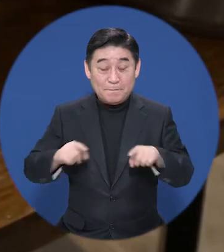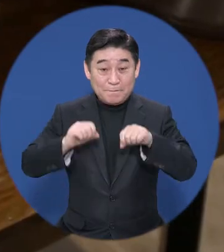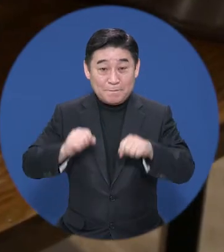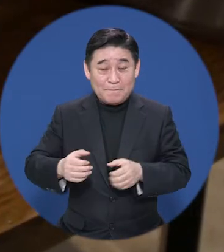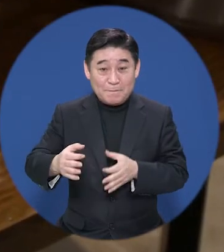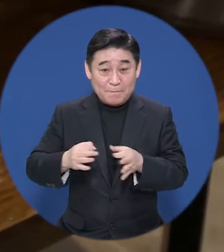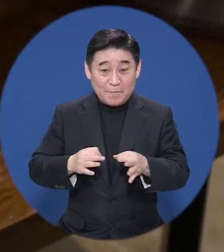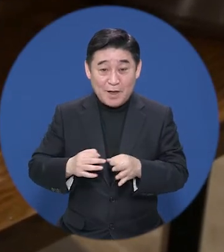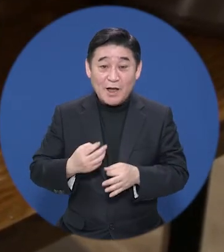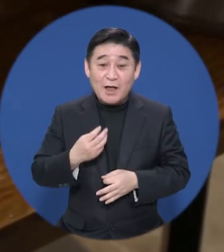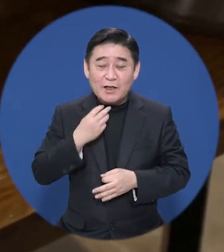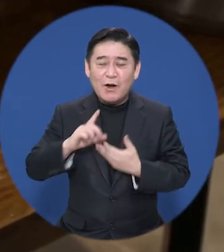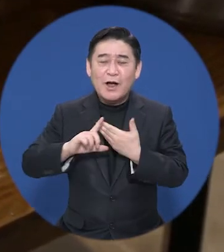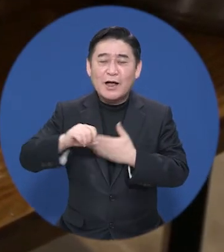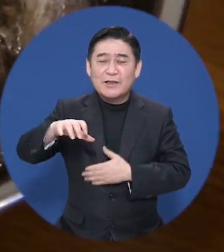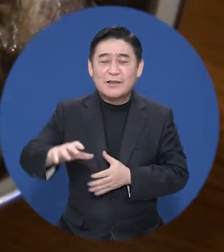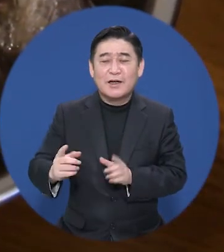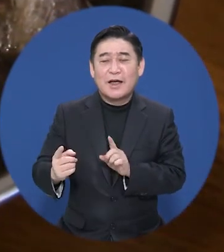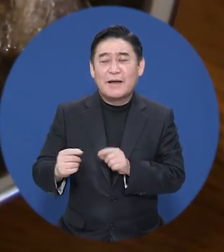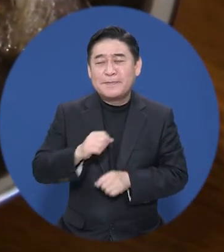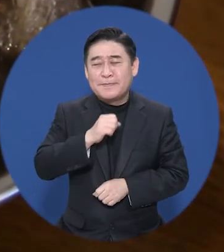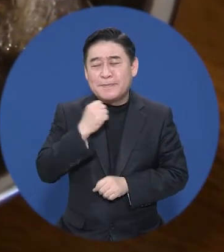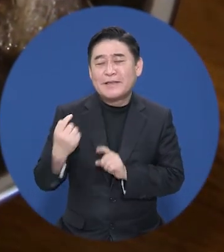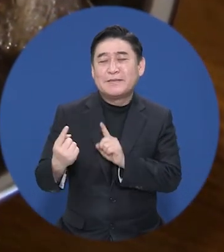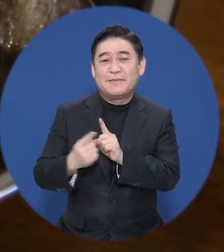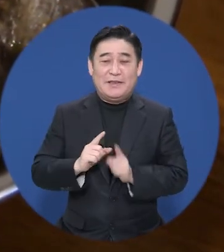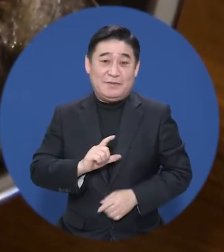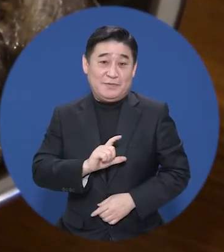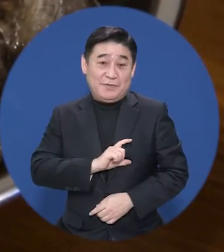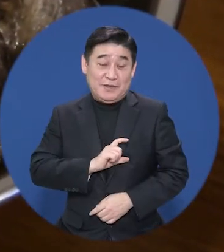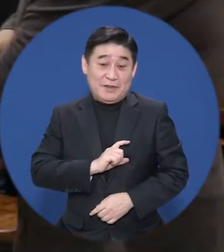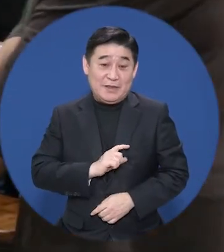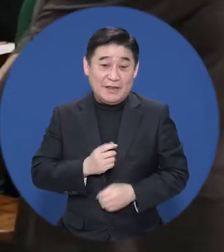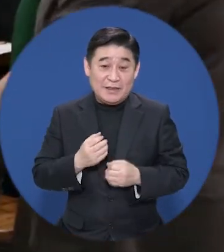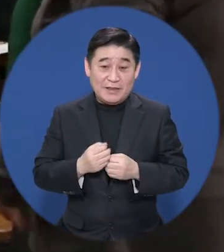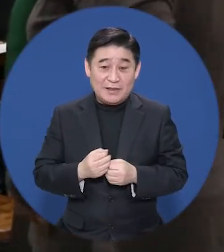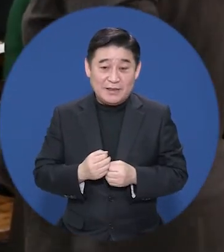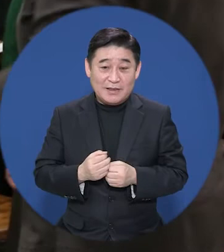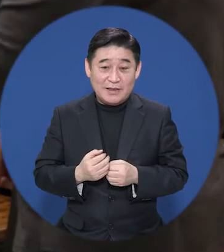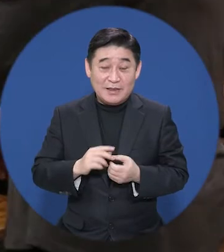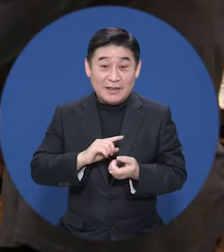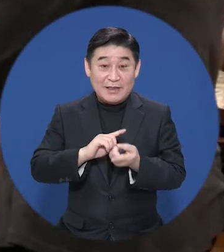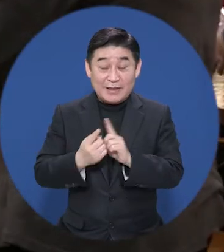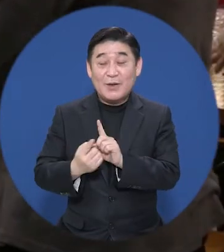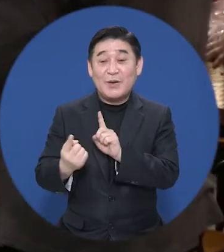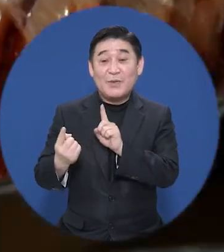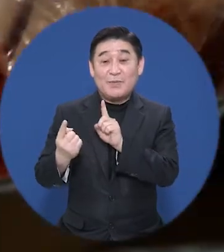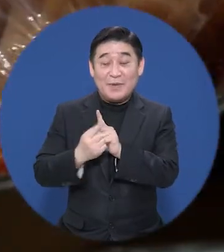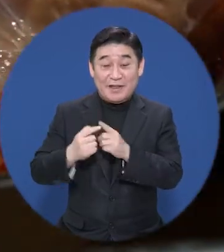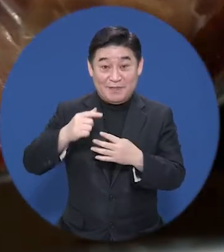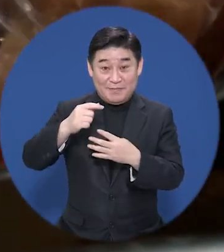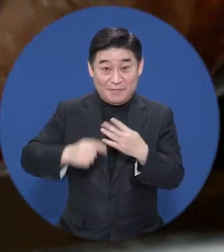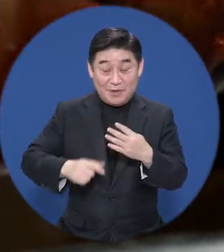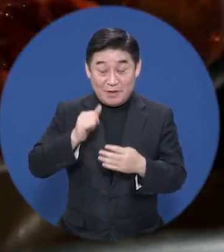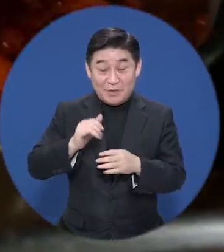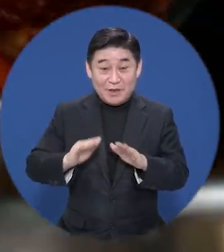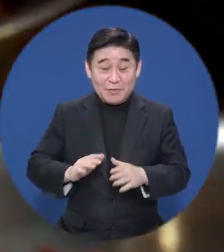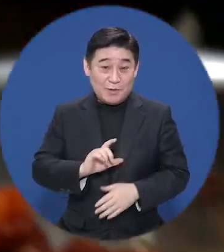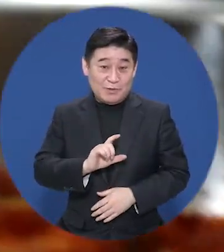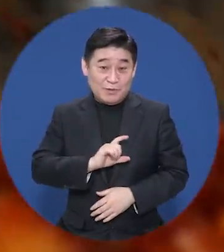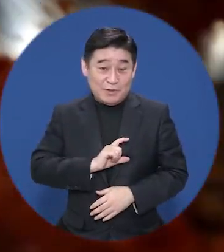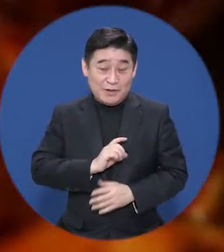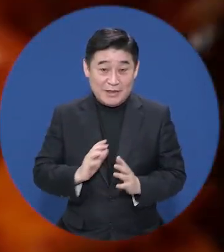상생상회에서는 서울과 로컬의 맛있는 만남을 주제로 하는 서로 만남 프로그램을 진행하고 있는데요. 이번